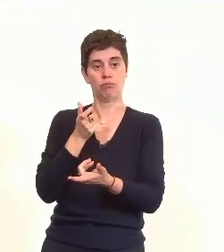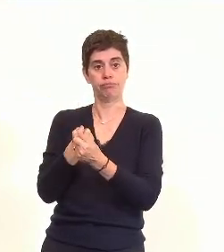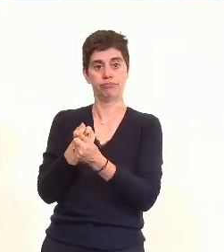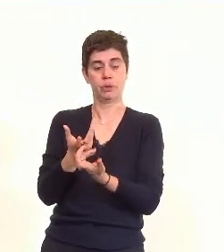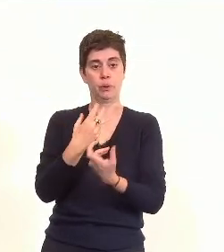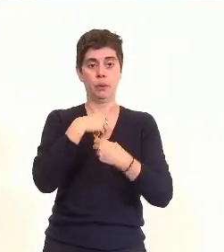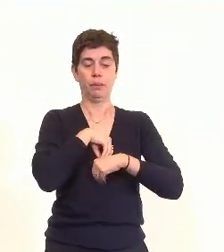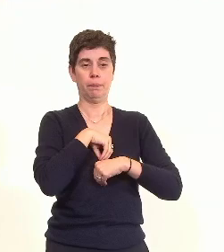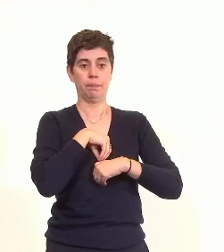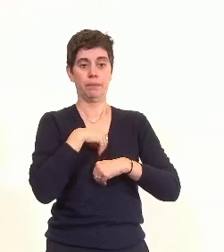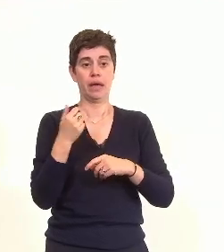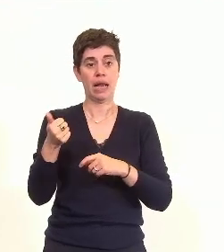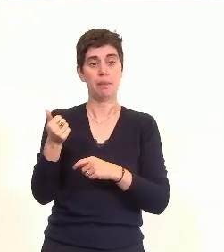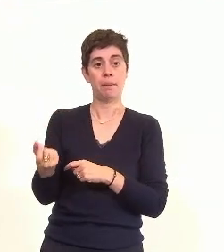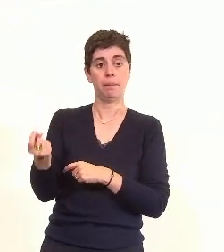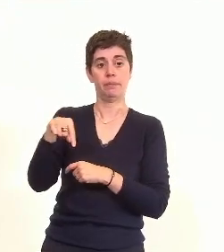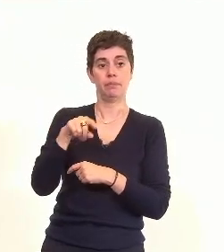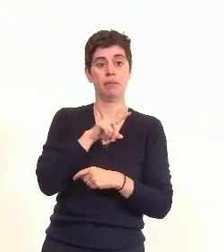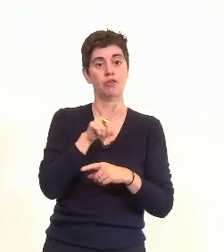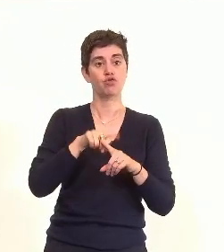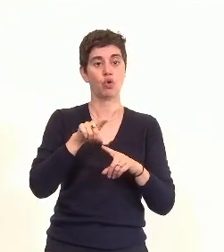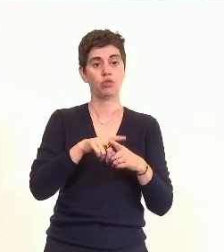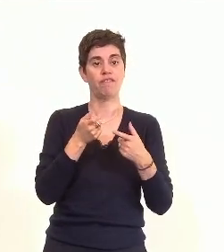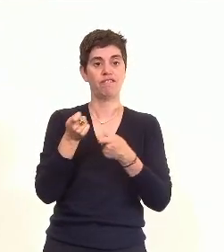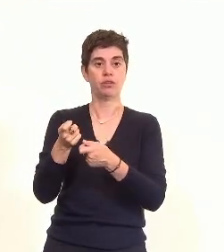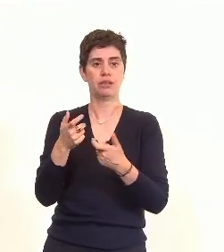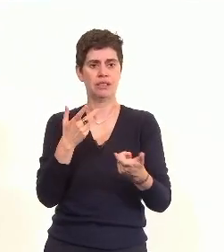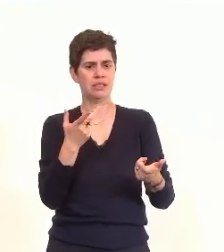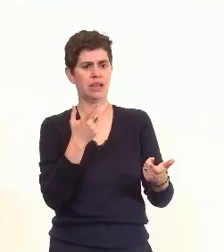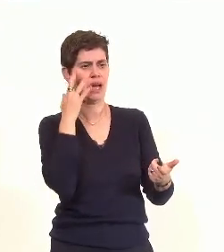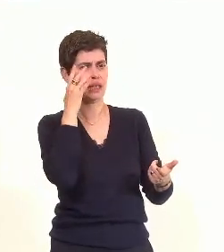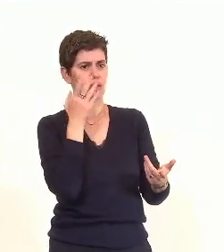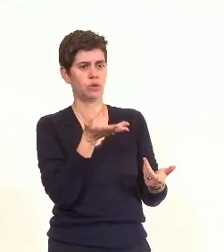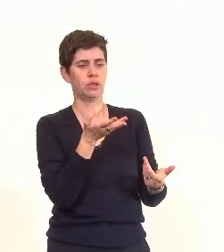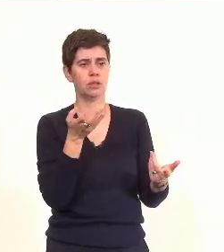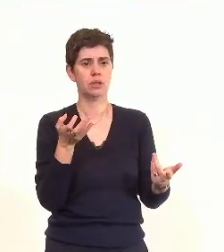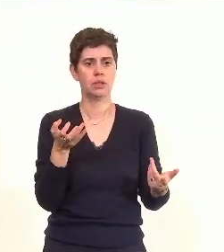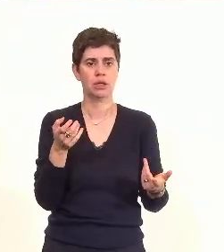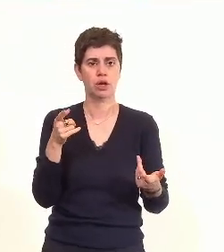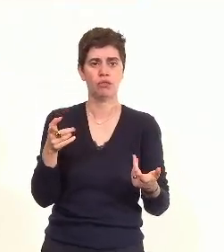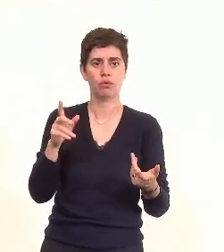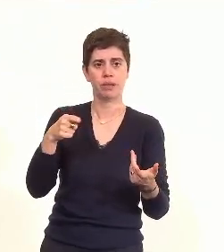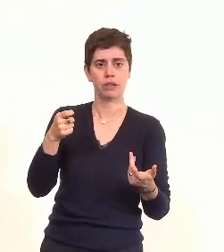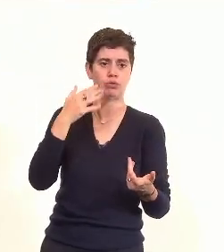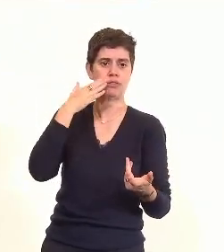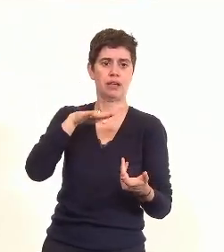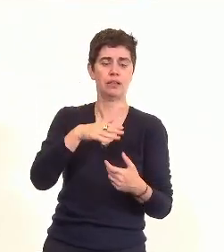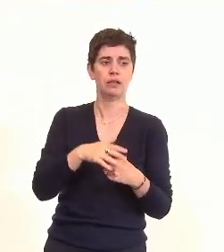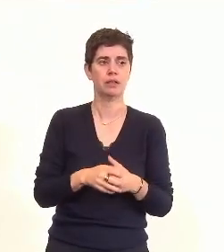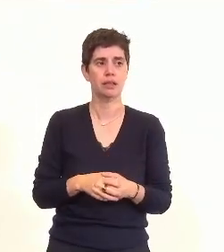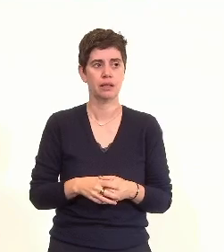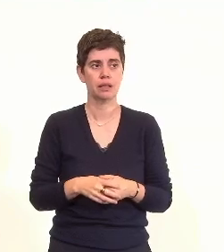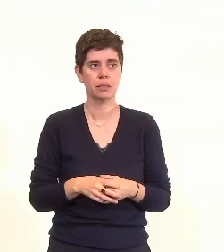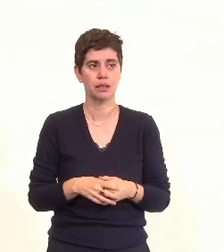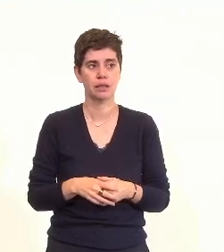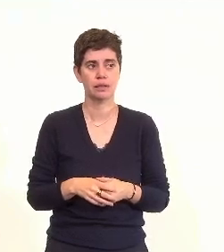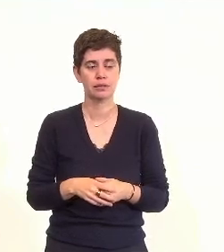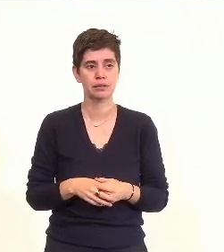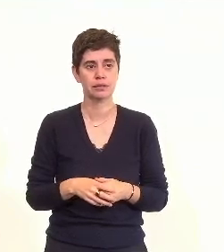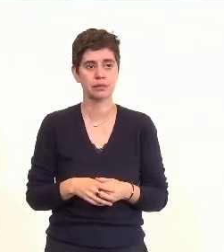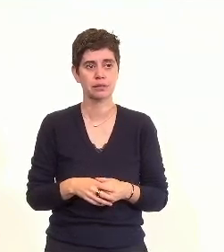viennent d'elles-mêmes et pas quelque chose qu'on leur imposerait. Et je pense que c'était votre inquiétude. Vous y êtes bien vigilante. Je pouvais juste ajouter... J'ose